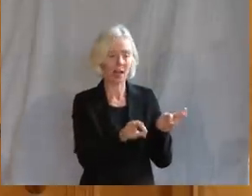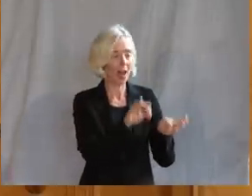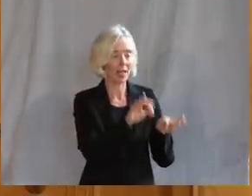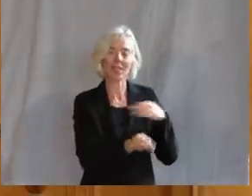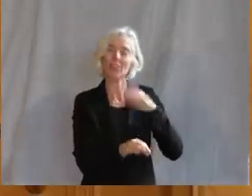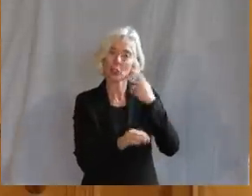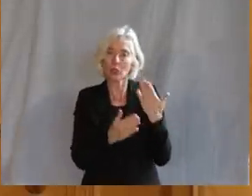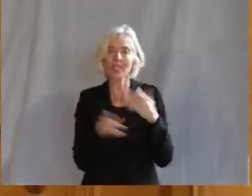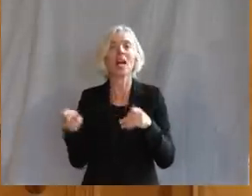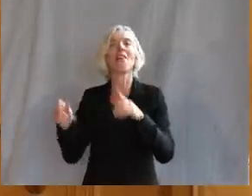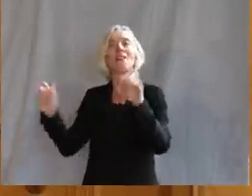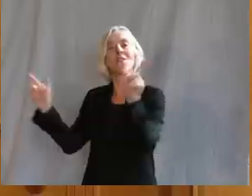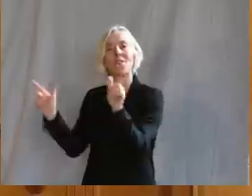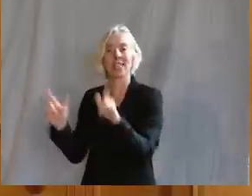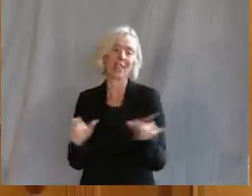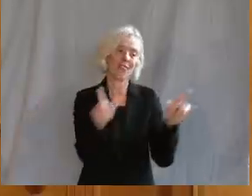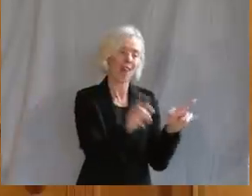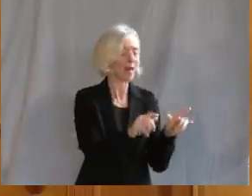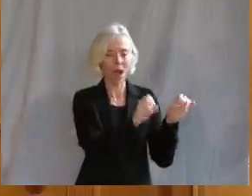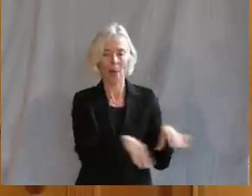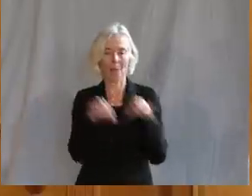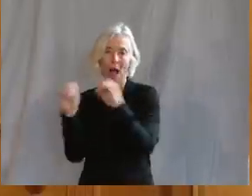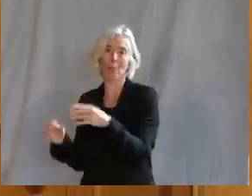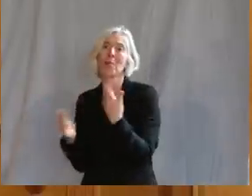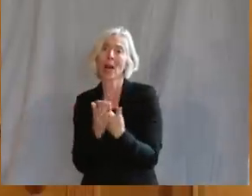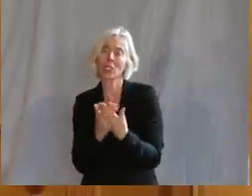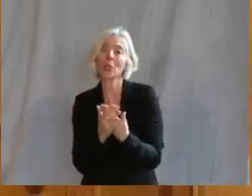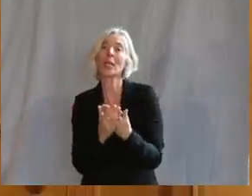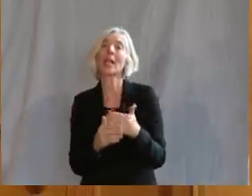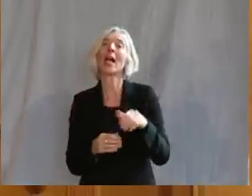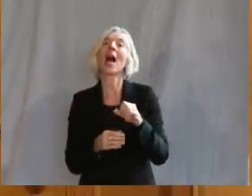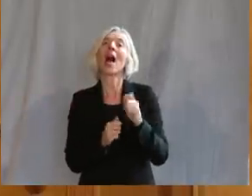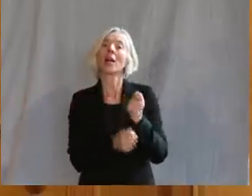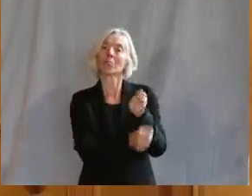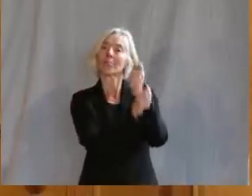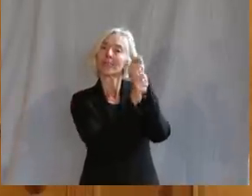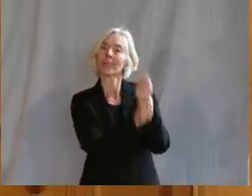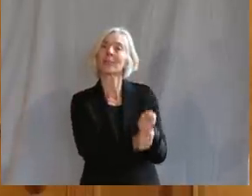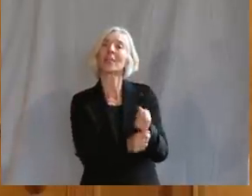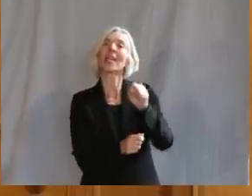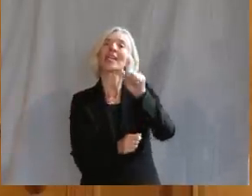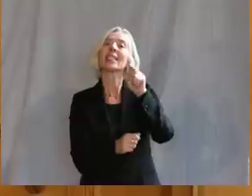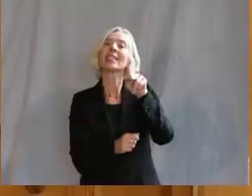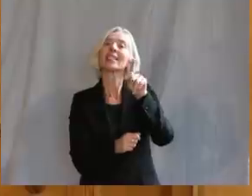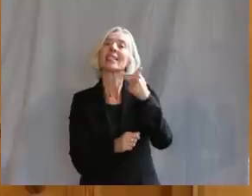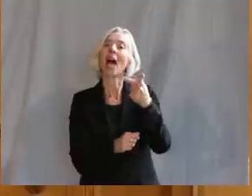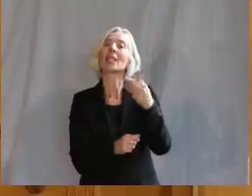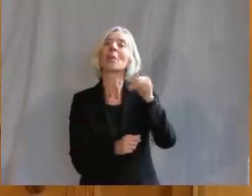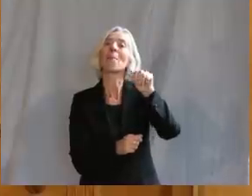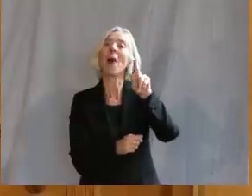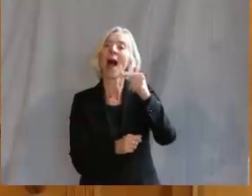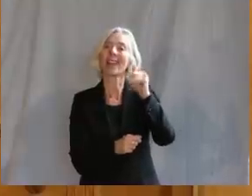zu verzichten. Das betrifft beispielsweise das Martinsfest und Lichterfeste, die im Herbst ja auf der